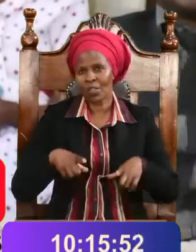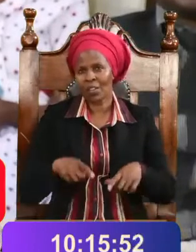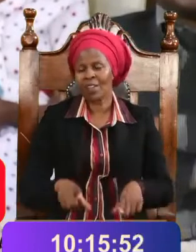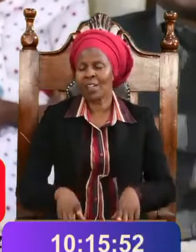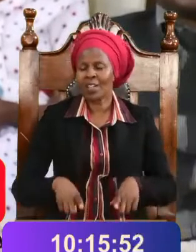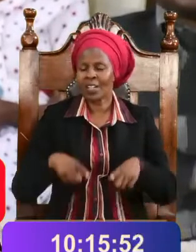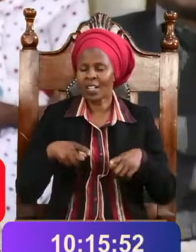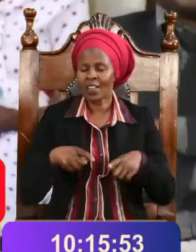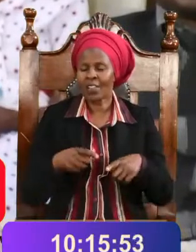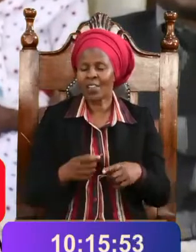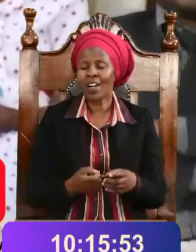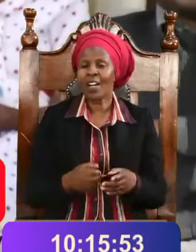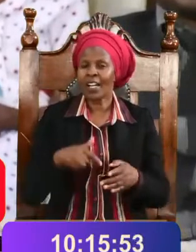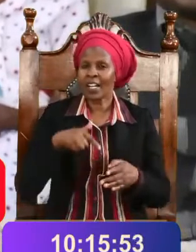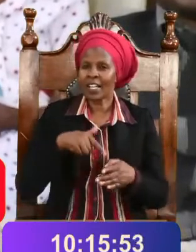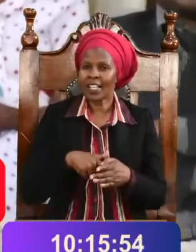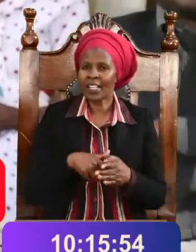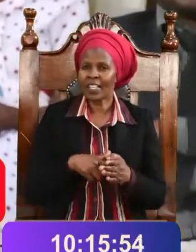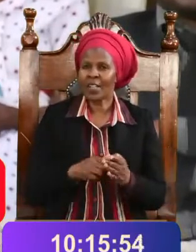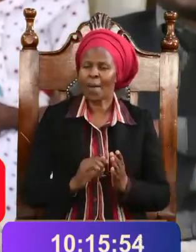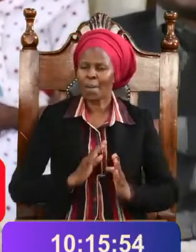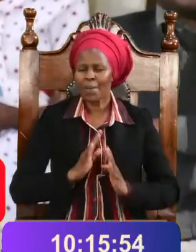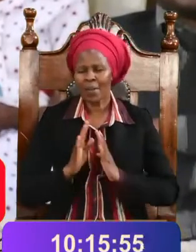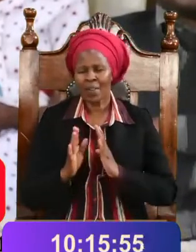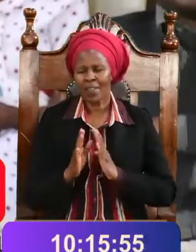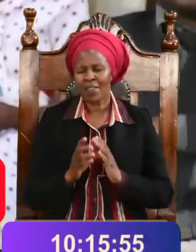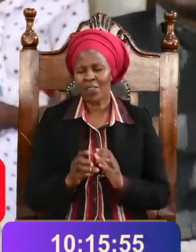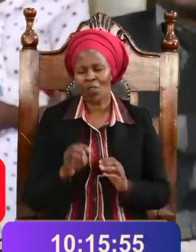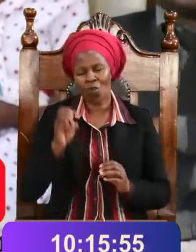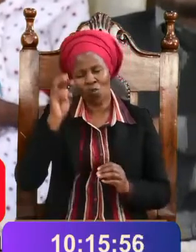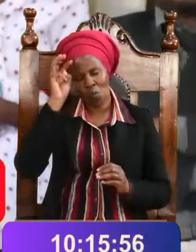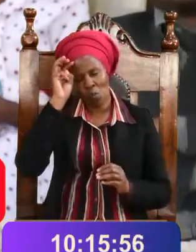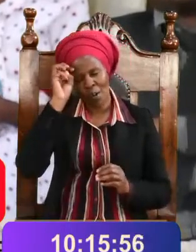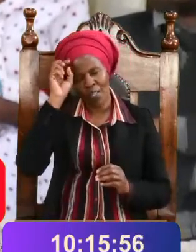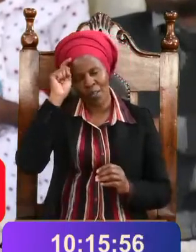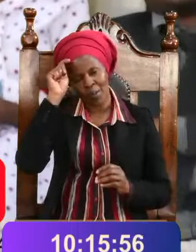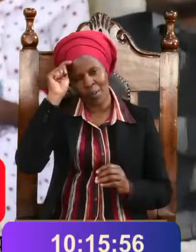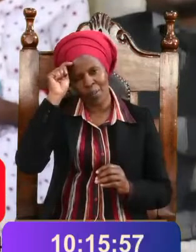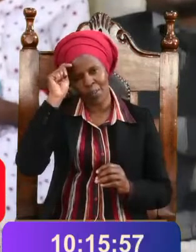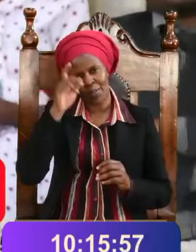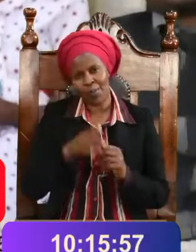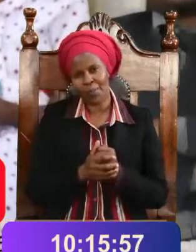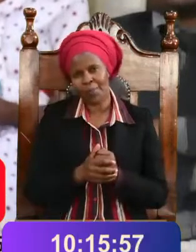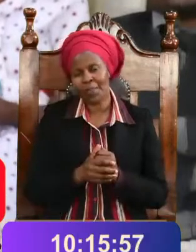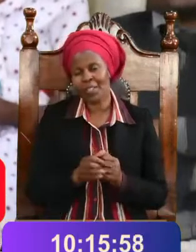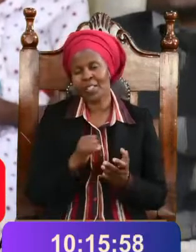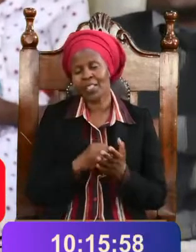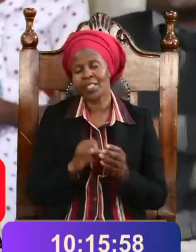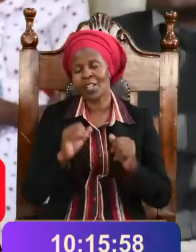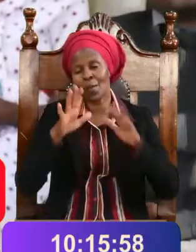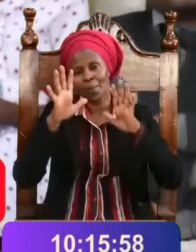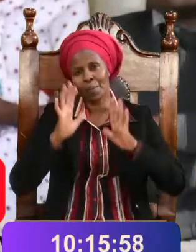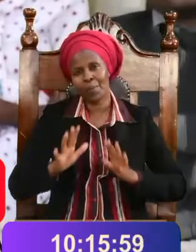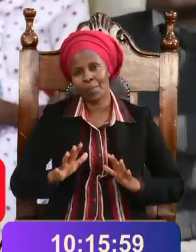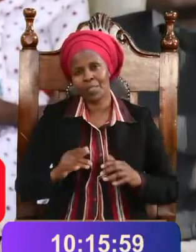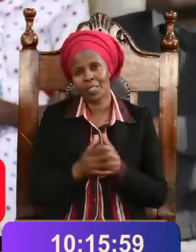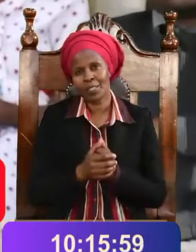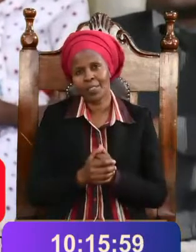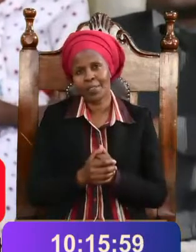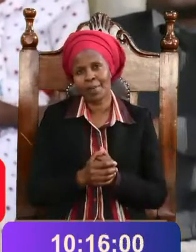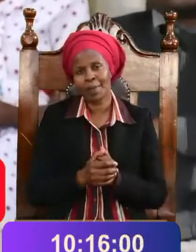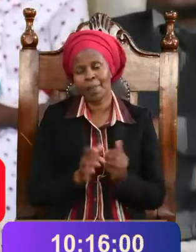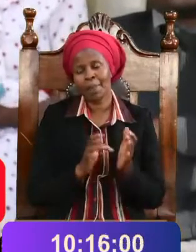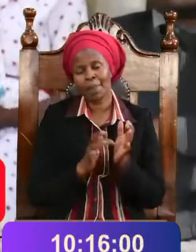kwa hekima. Conduct yourself in wisdom. Praise be to God. Hekima ni ya maana. Na unajua, pia